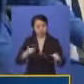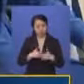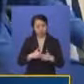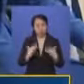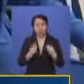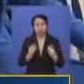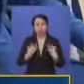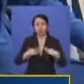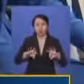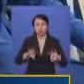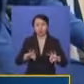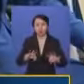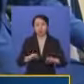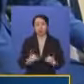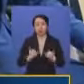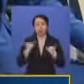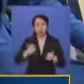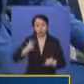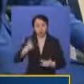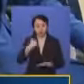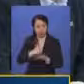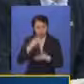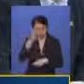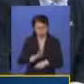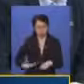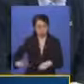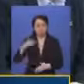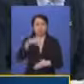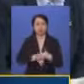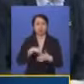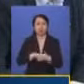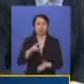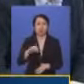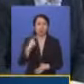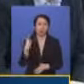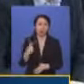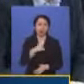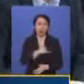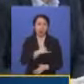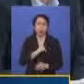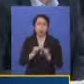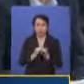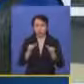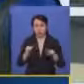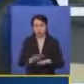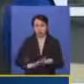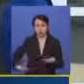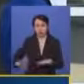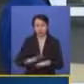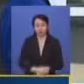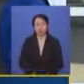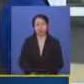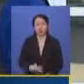независимости актрисе вручили почетную грамоту президента Республики Казахстан за вклад в социально-экономическое и культурное развитие страны. Конечно,